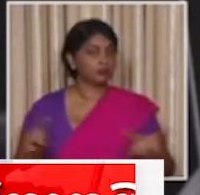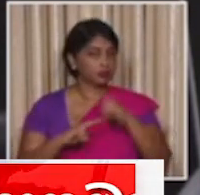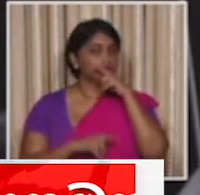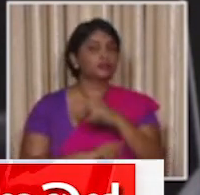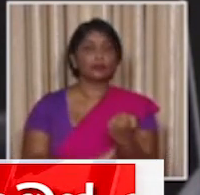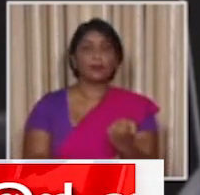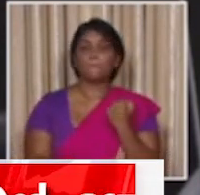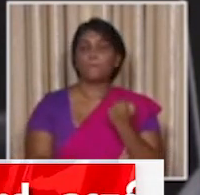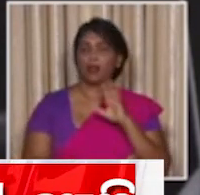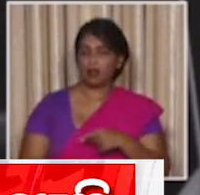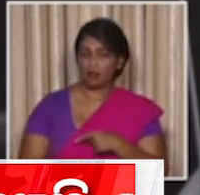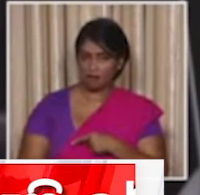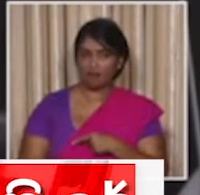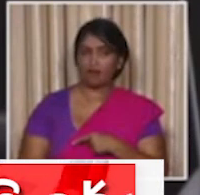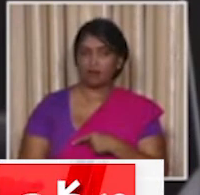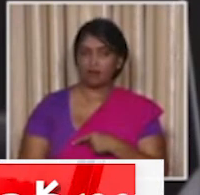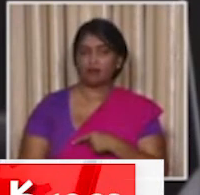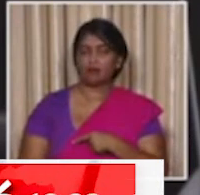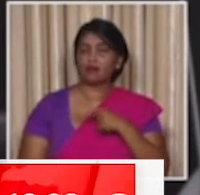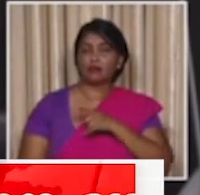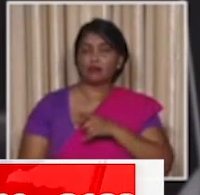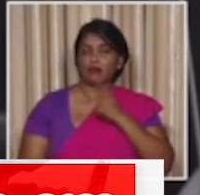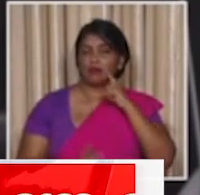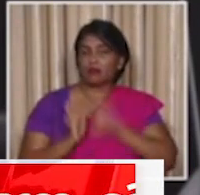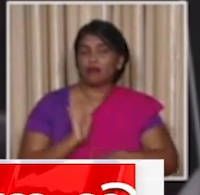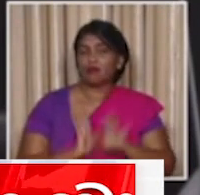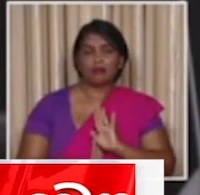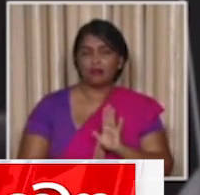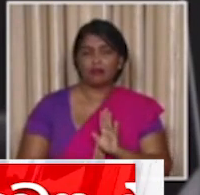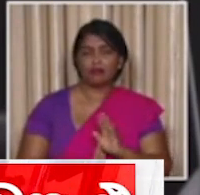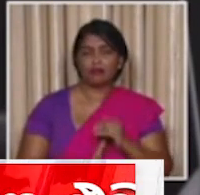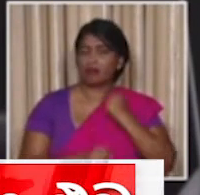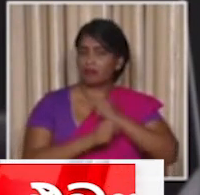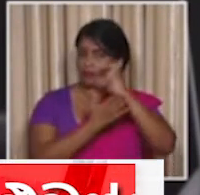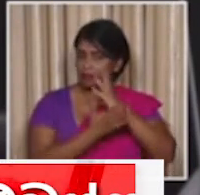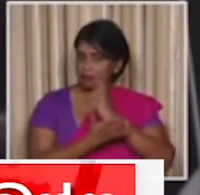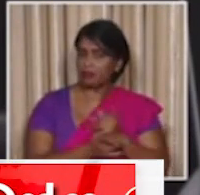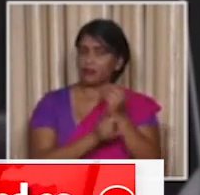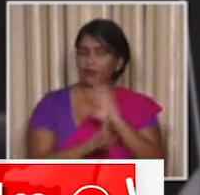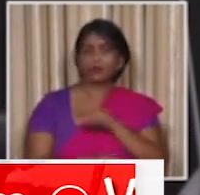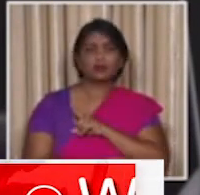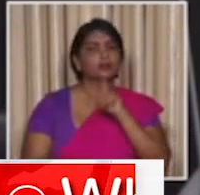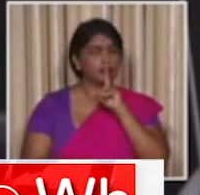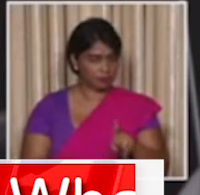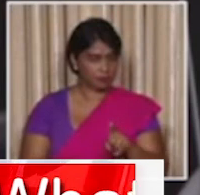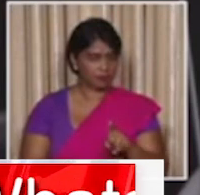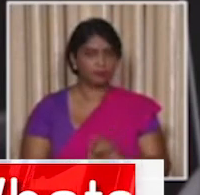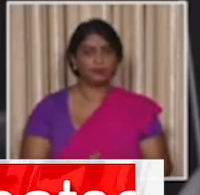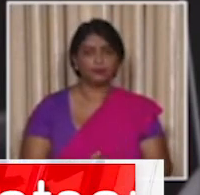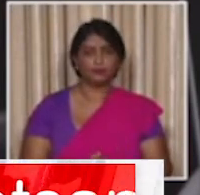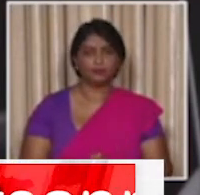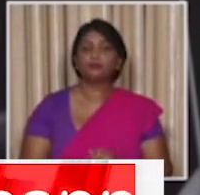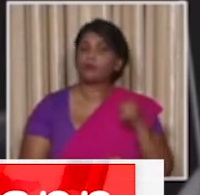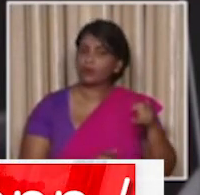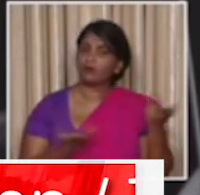ශ්‍රේෂ්ඨාධිකරණයට බලය තියෙනවා. ඒක අනුමිතියක් නෙවෙයි. ඒක අපේ ආණ්ඩු ක්‍රම ව්‍යවස්ථාවේ කෙලින්ම සඳහන් වෙලා තියෙන දෙයක්.